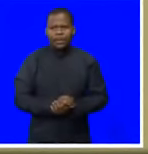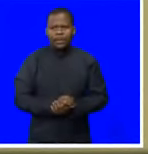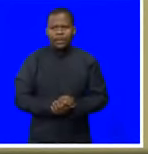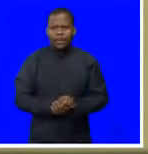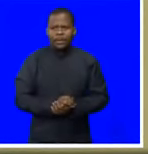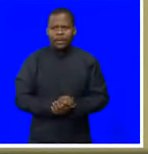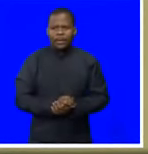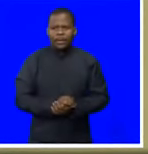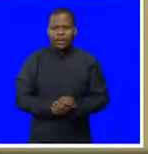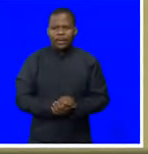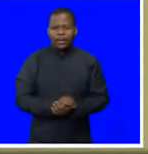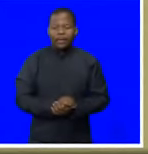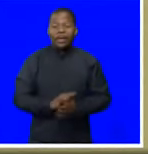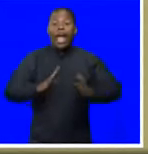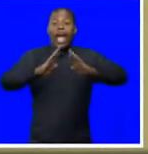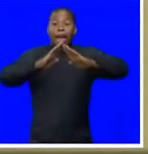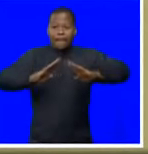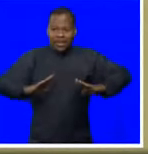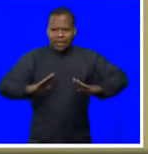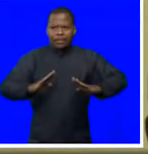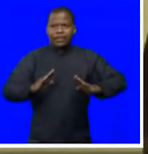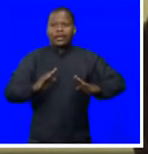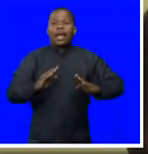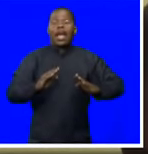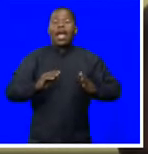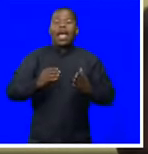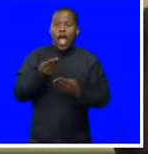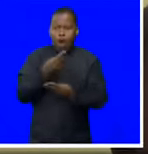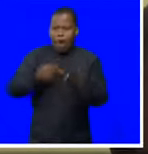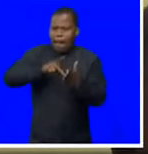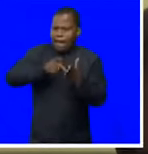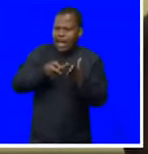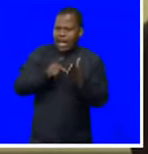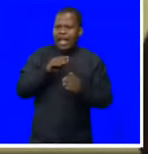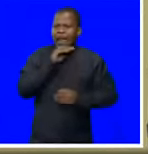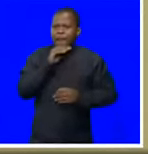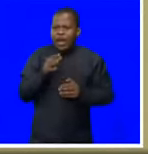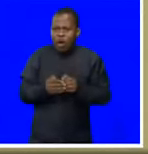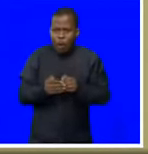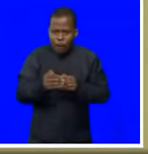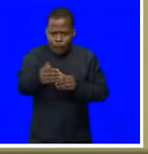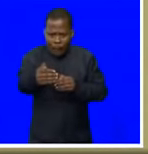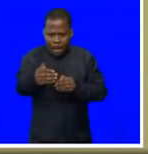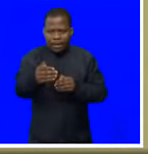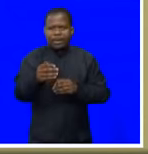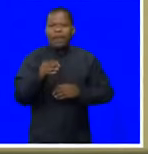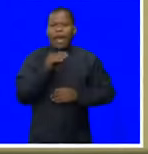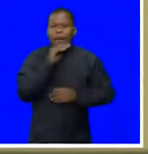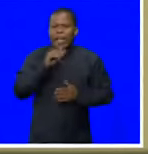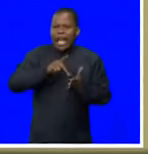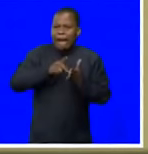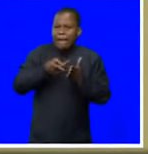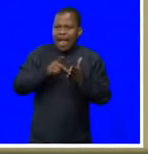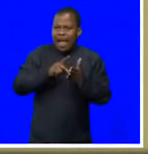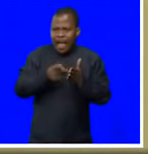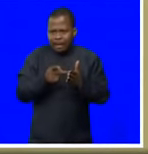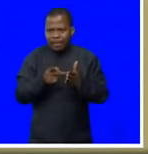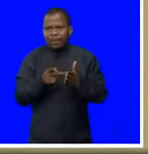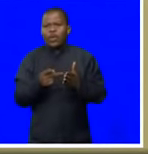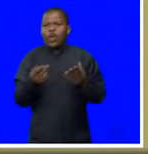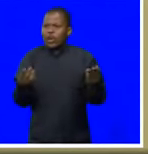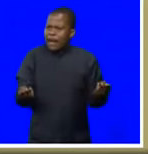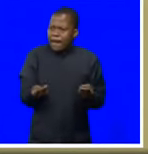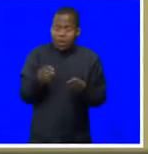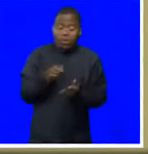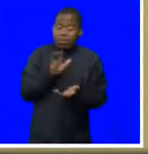ya co-minister ithini going forward kuthi singaba rest assured kuthi singethuki sive ngoba bese